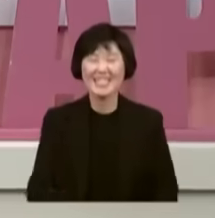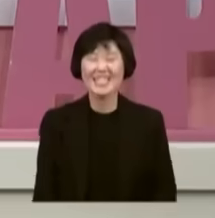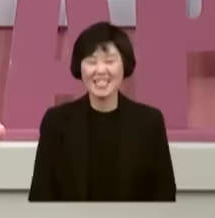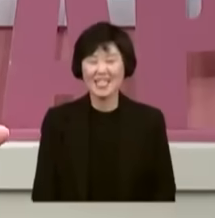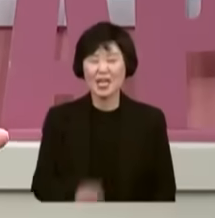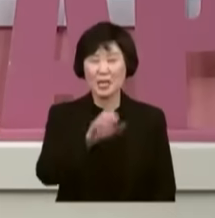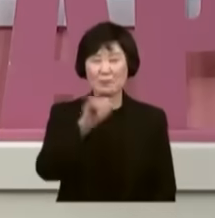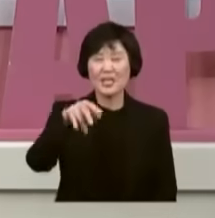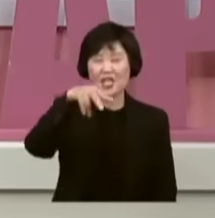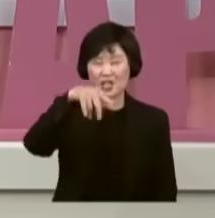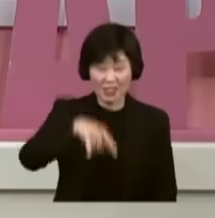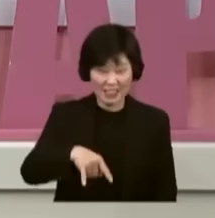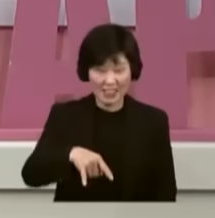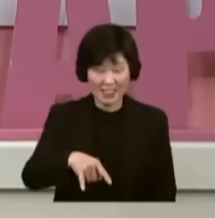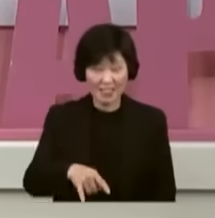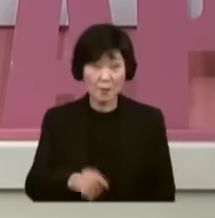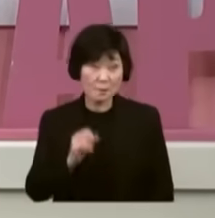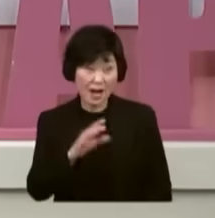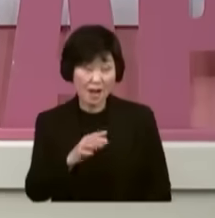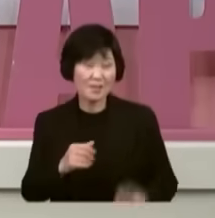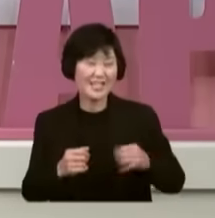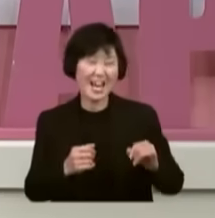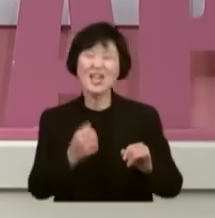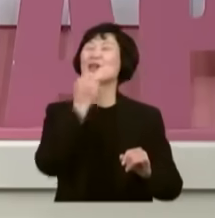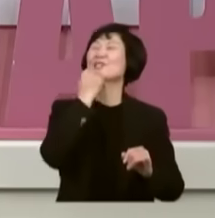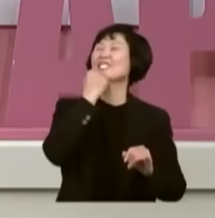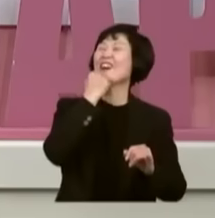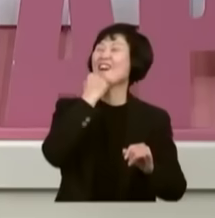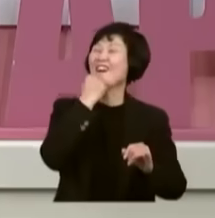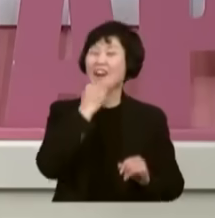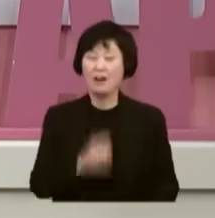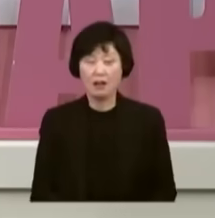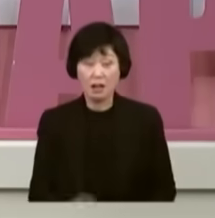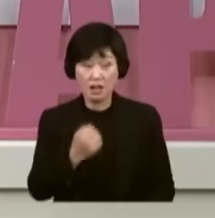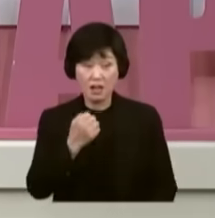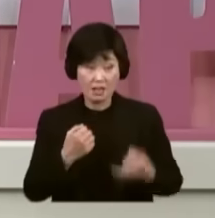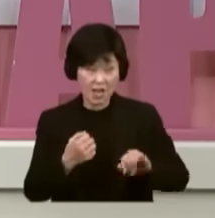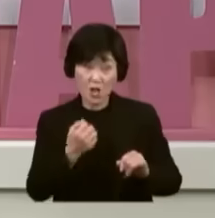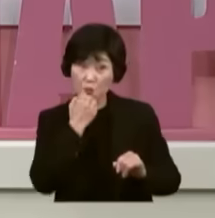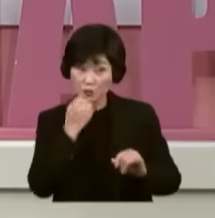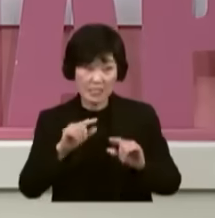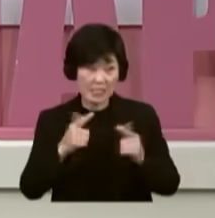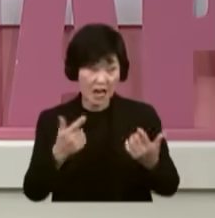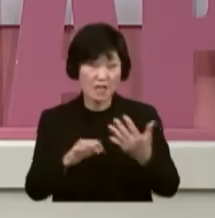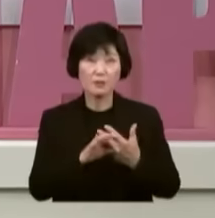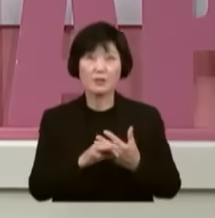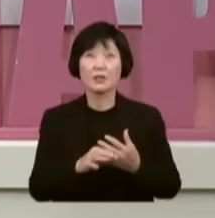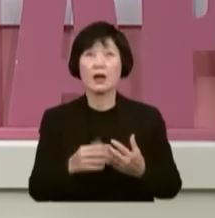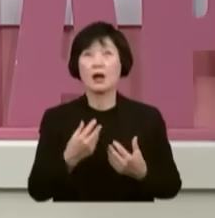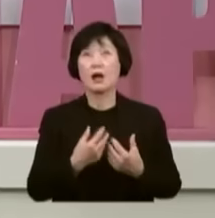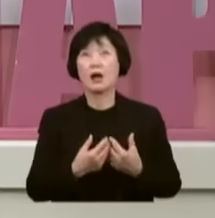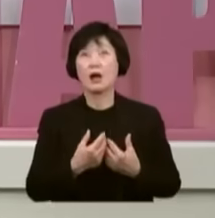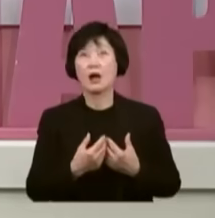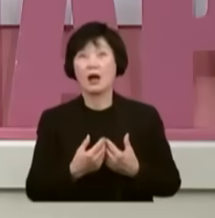거기서 딸이 안 웃고 있으면 내가 뻘쭘해가지고 아 그거 하지 마. 계속 그러면은